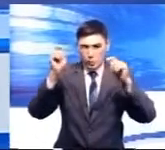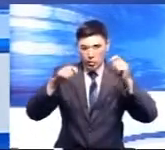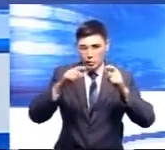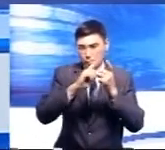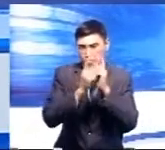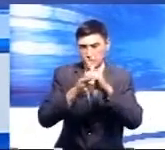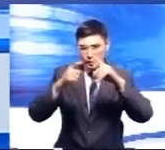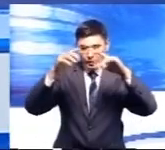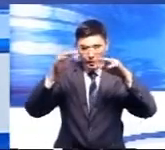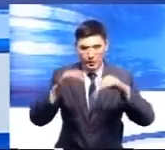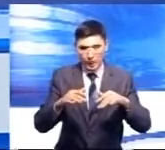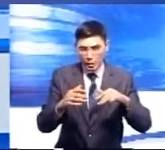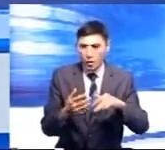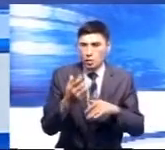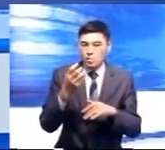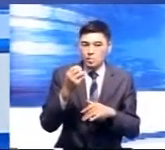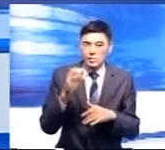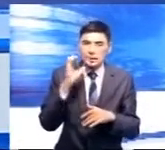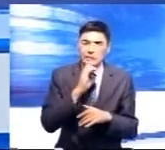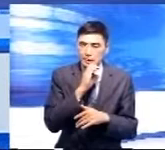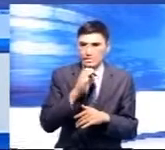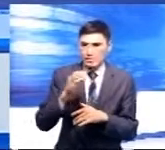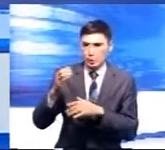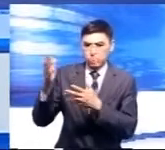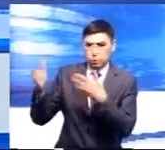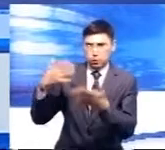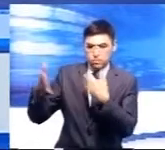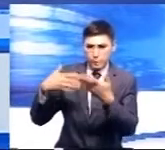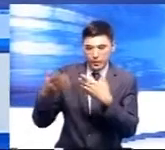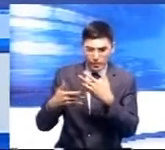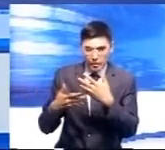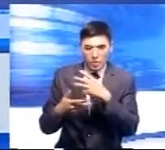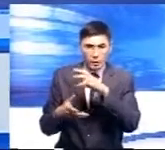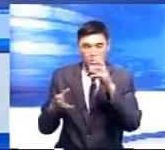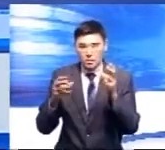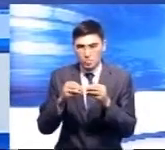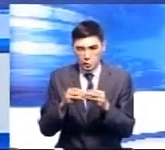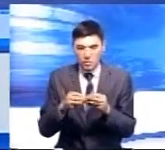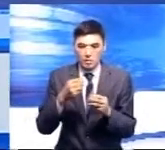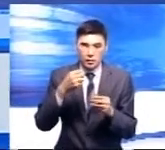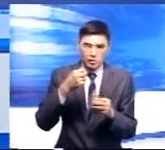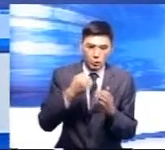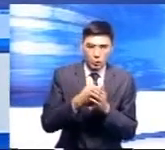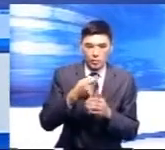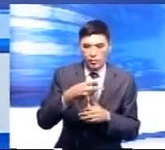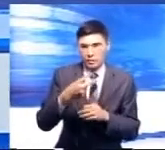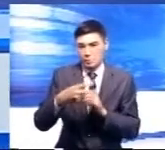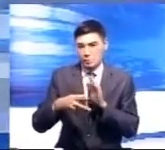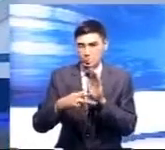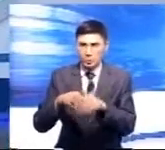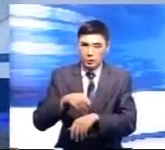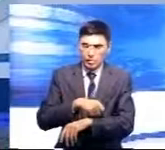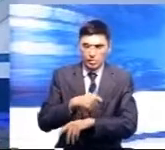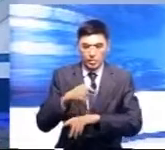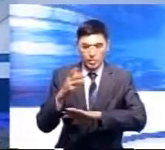мокрый снег, а также усиление северо-западного ветра 15-20 метров в секунду с порывами до 28 метров.